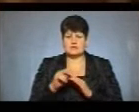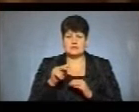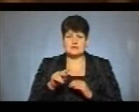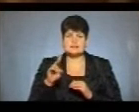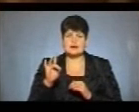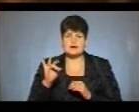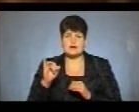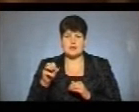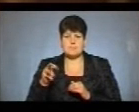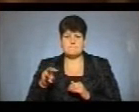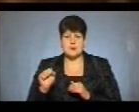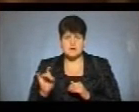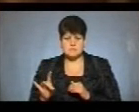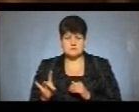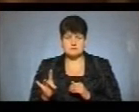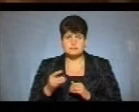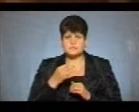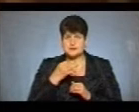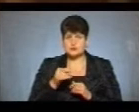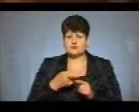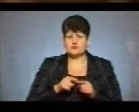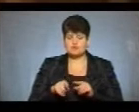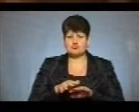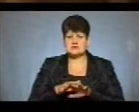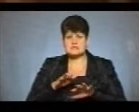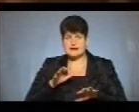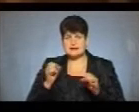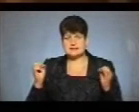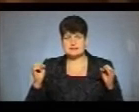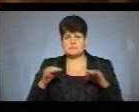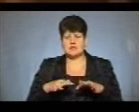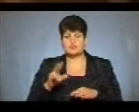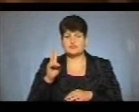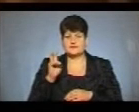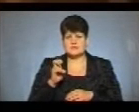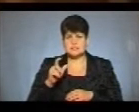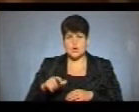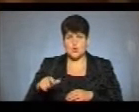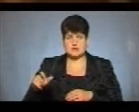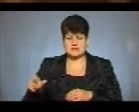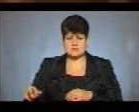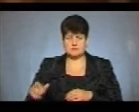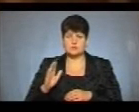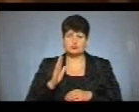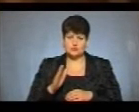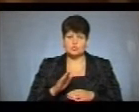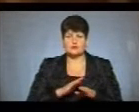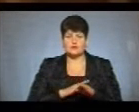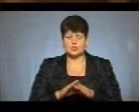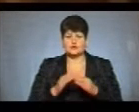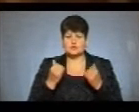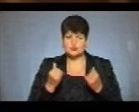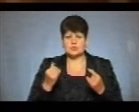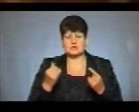Римор, повідомила, що у цьому залі зібралося понад 200 осіб. Будуть виконувати сьогодні